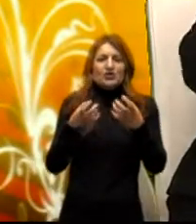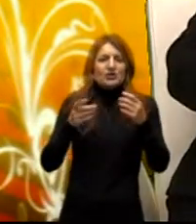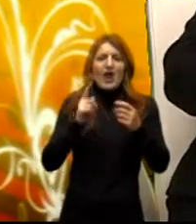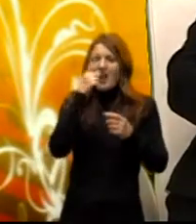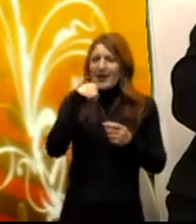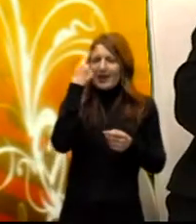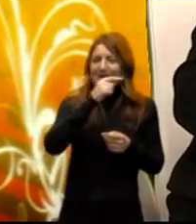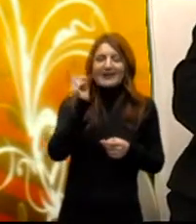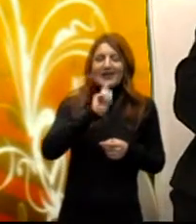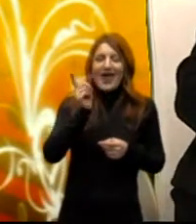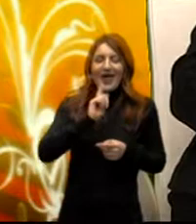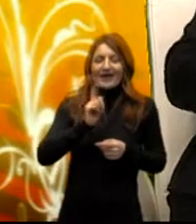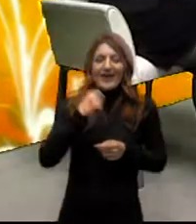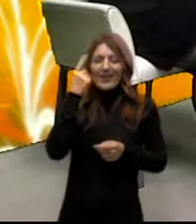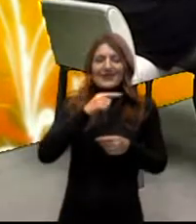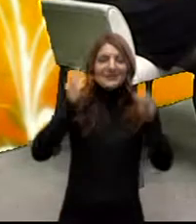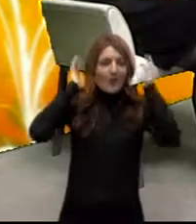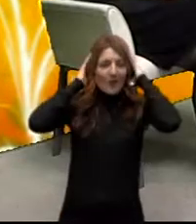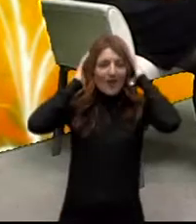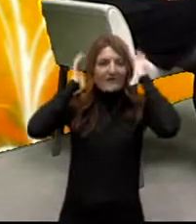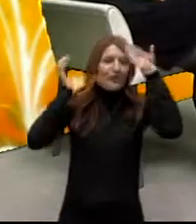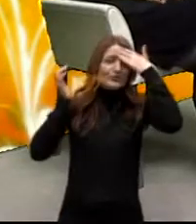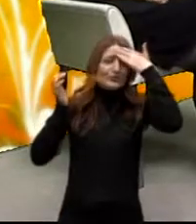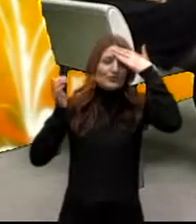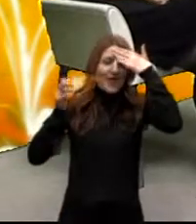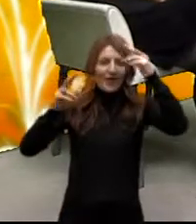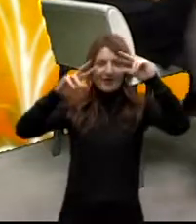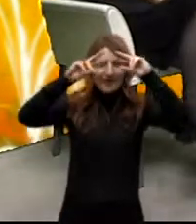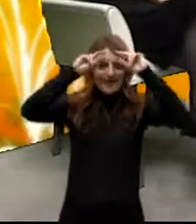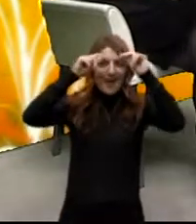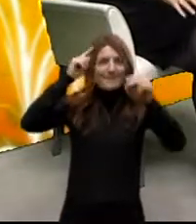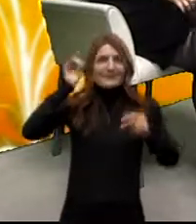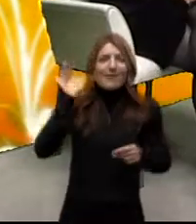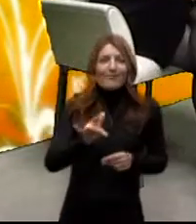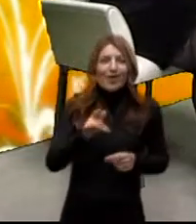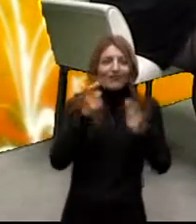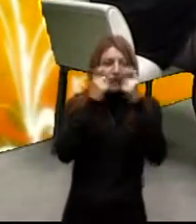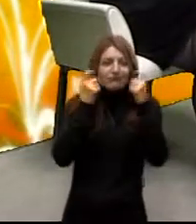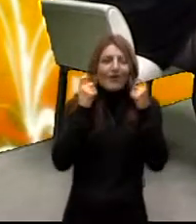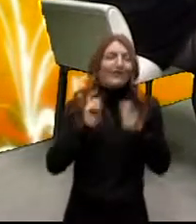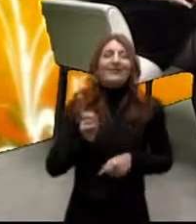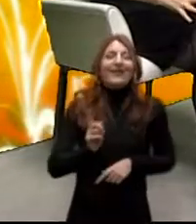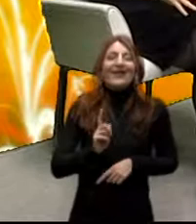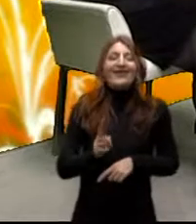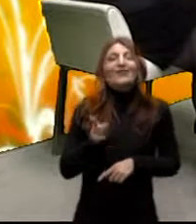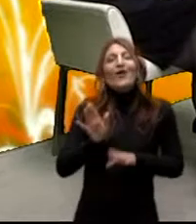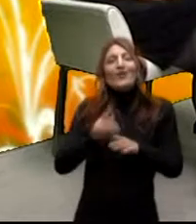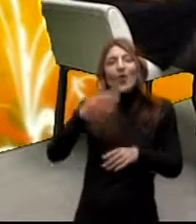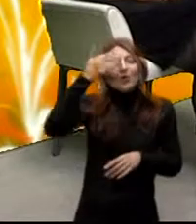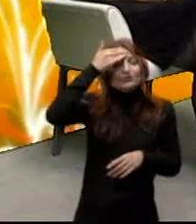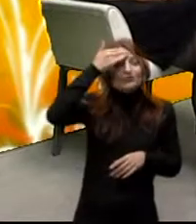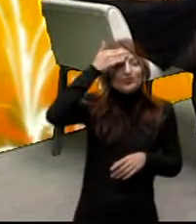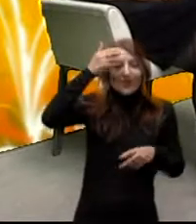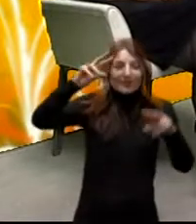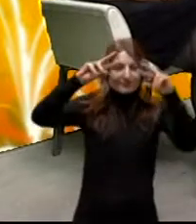u lice, ne u lice. Mislim sam da odmah ubio dvije muhe. Znači, može botoks. može čelo. Dobro, o tom